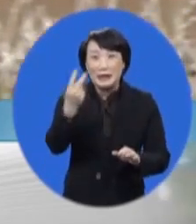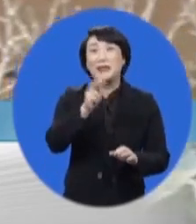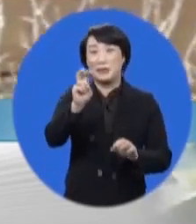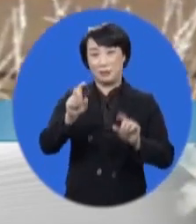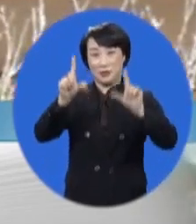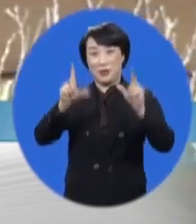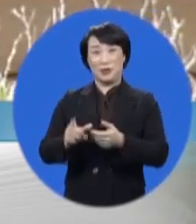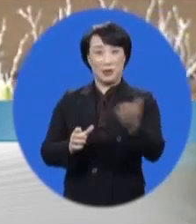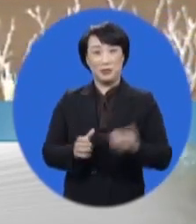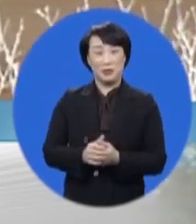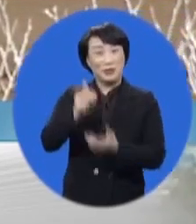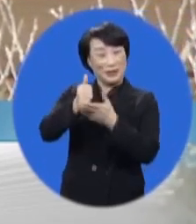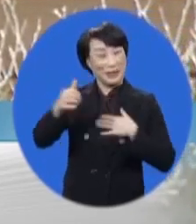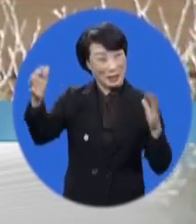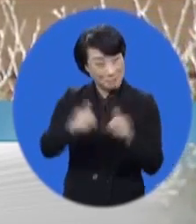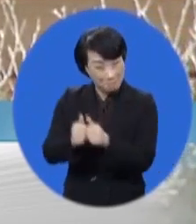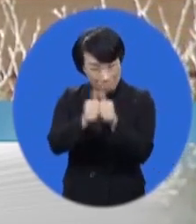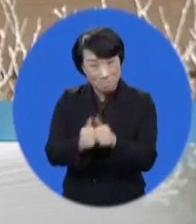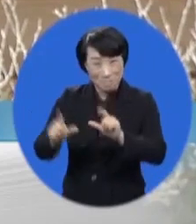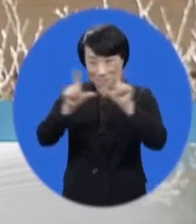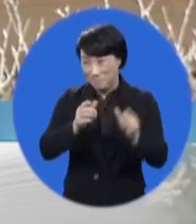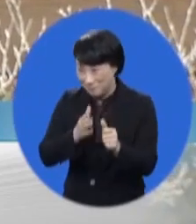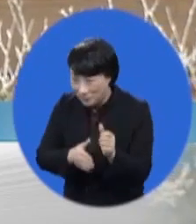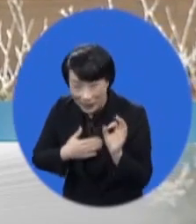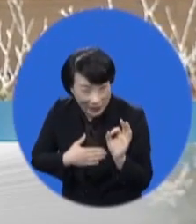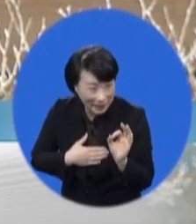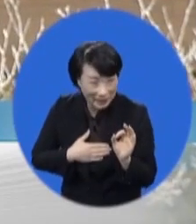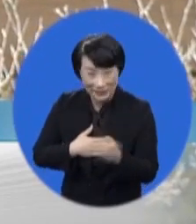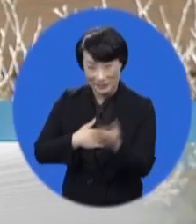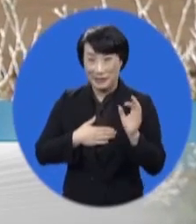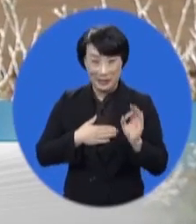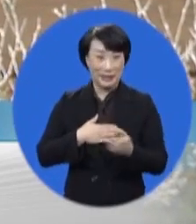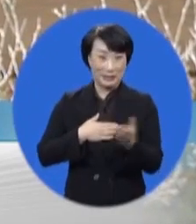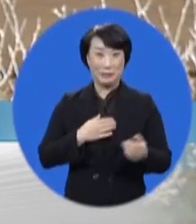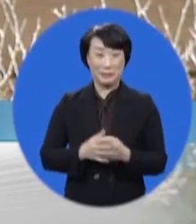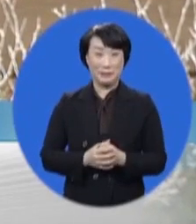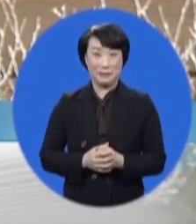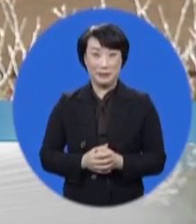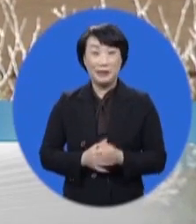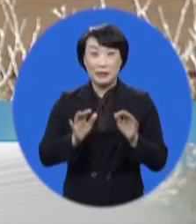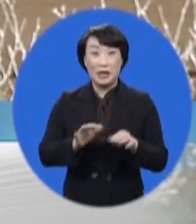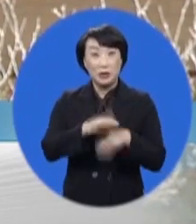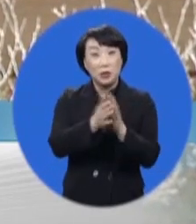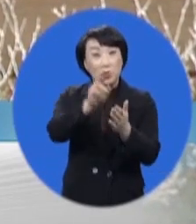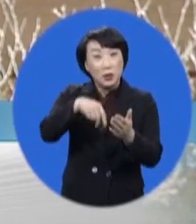2020년도는 주님과 함께 살자. 이해가 됩니까? 야,